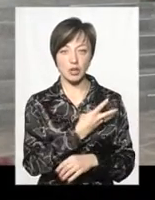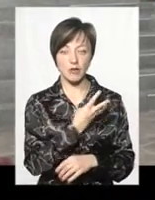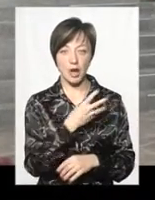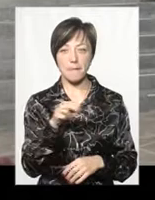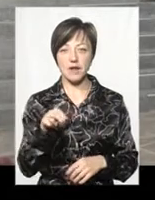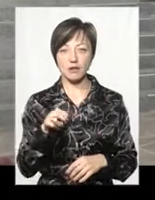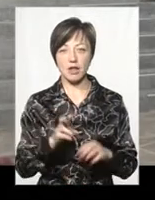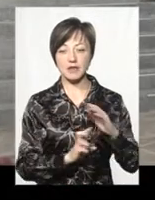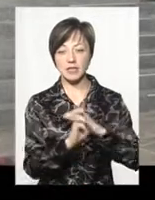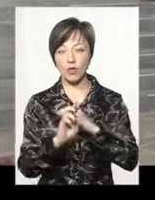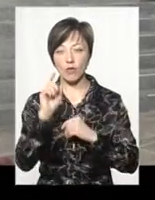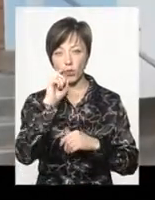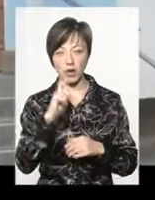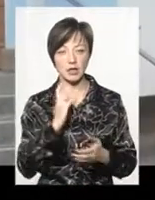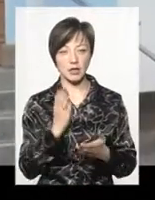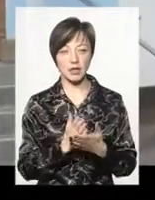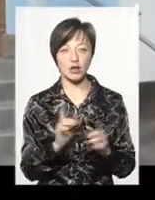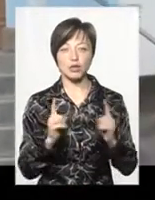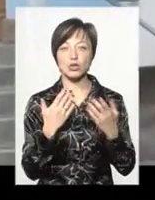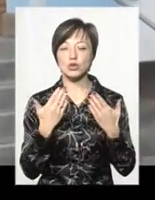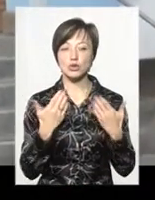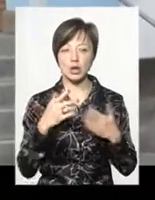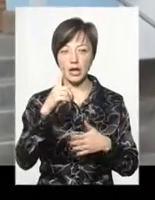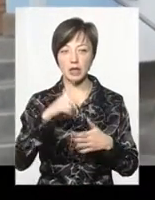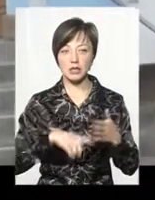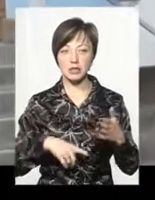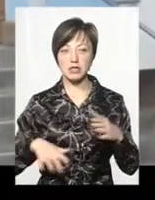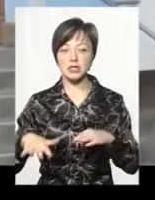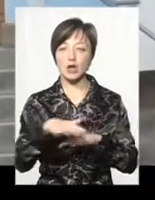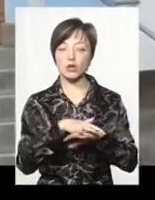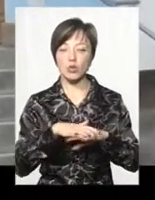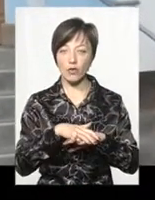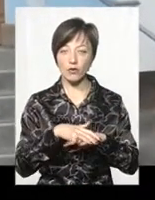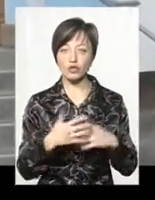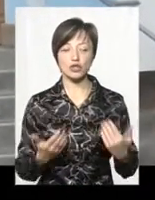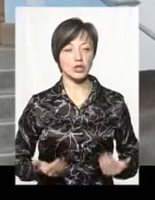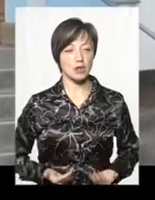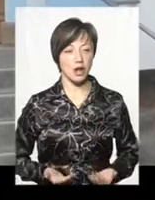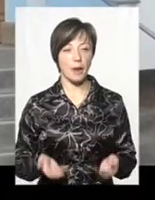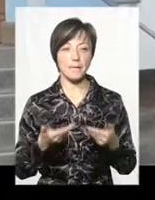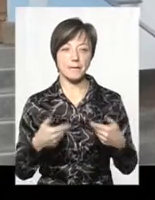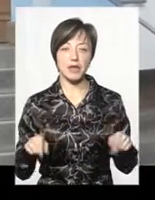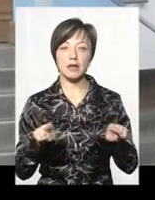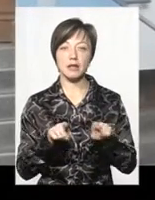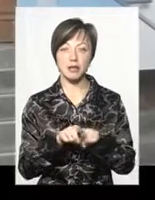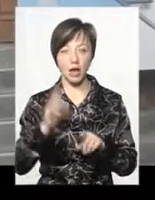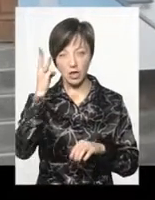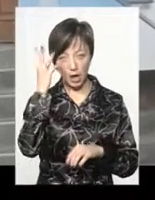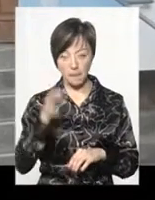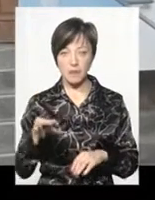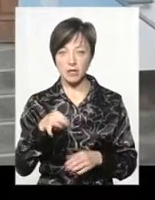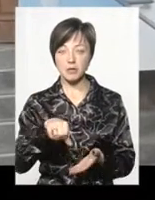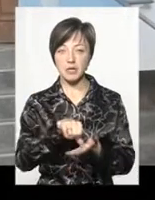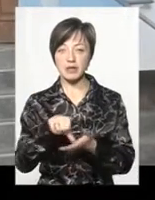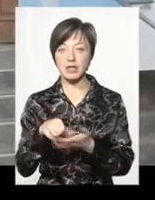православних церков, які є в Україні. Що стосується релігійного середовища, релігійного життя, ми і так на Хмельниччині,